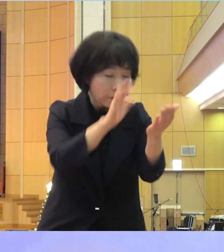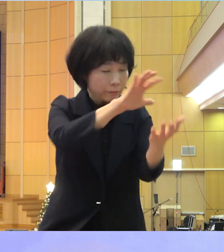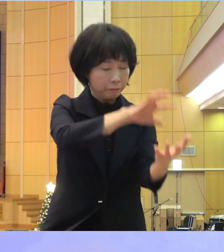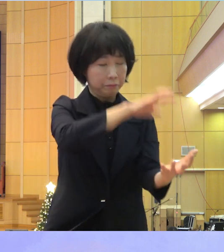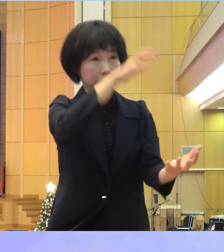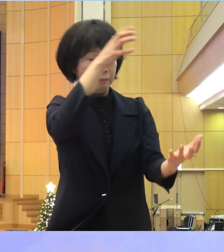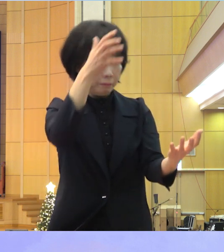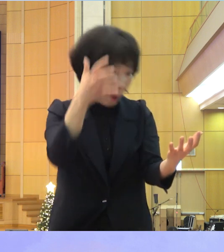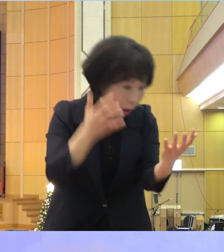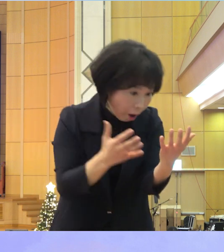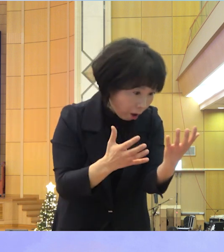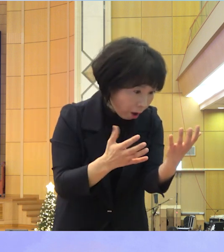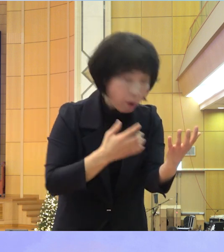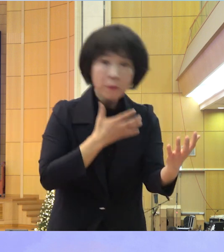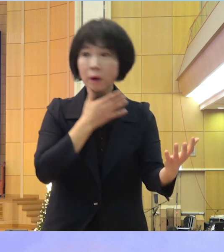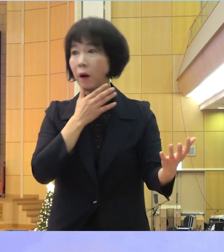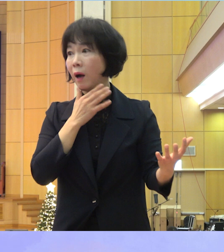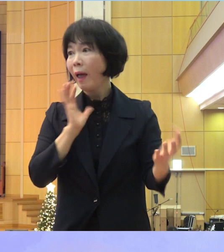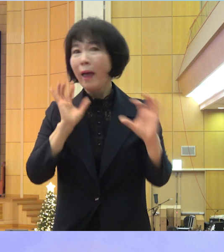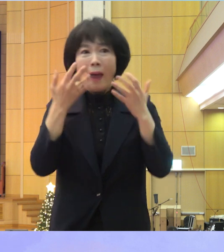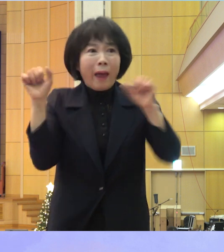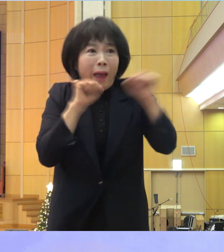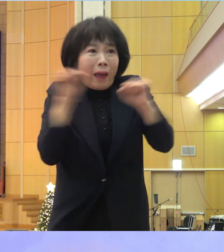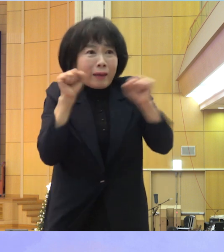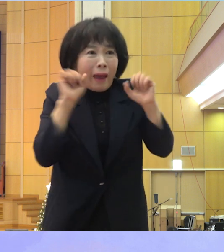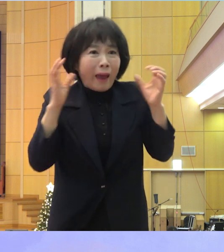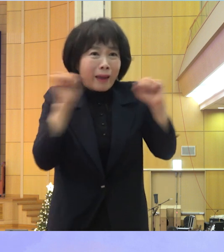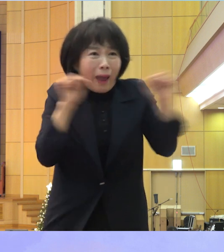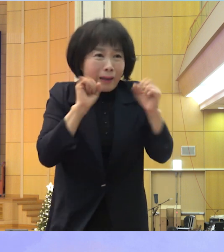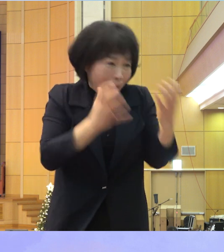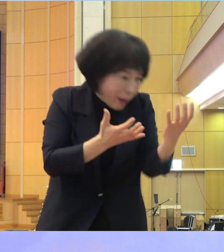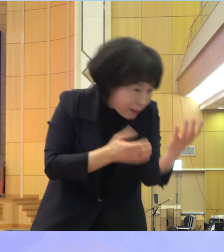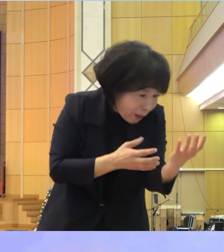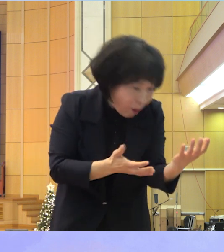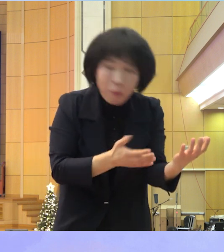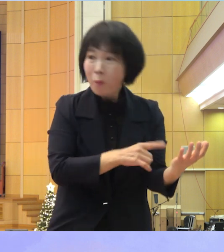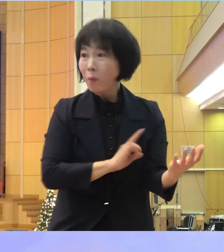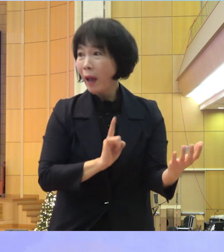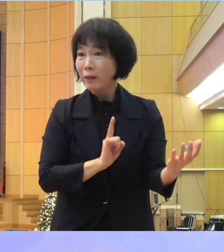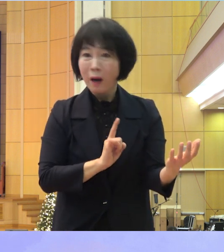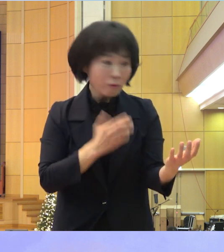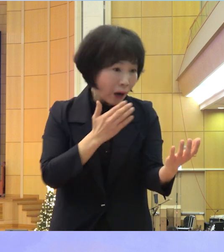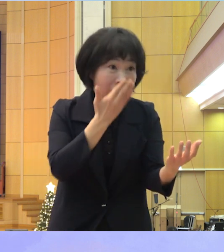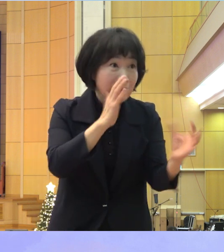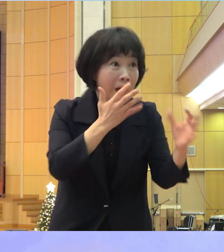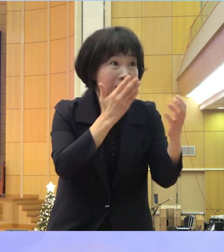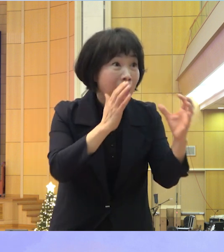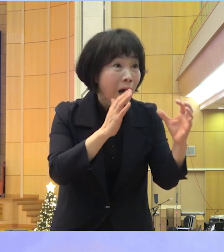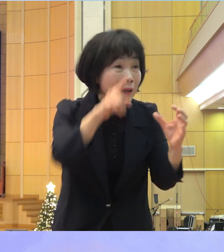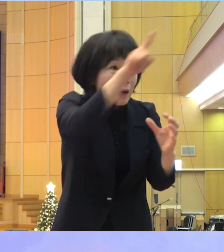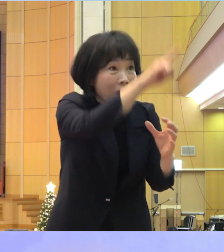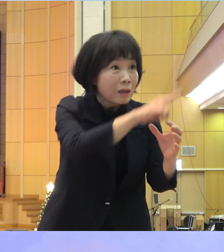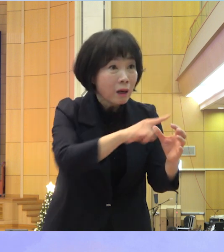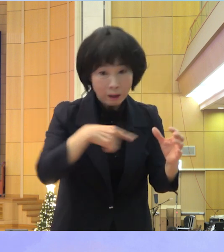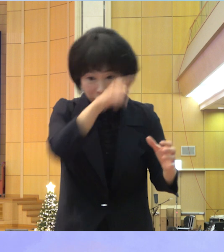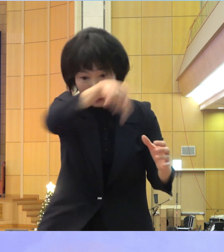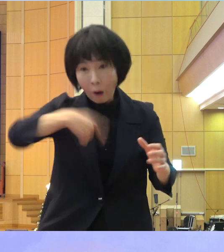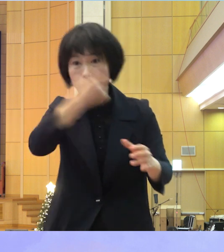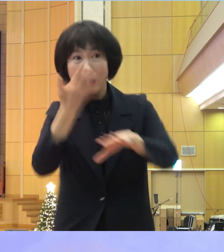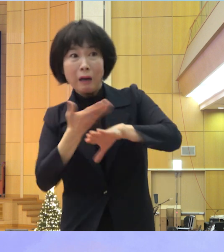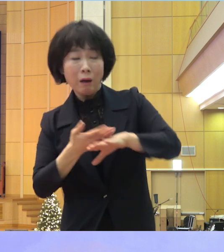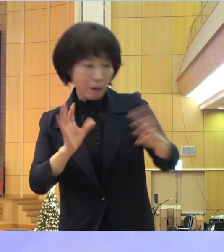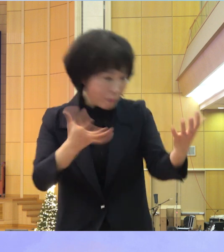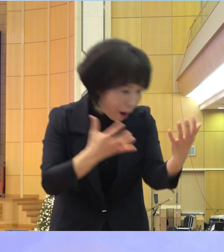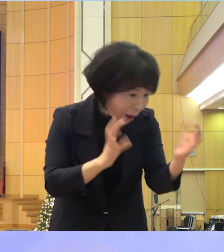사람의 아들이란 말이야. 생김이 애굽 사람하고 이스라엘 사람은 좀 다르니까 딱 보면 알지. 아이가 그냥 모세가 하늘